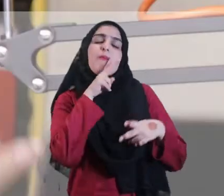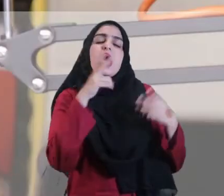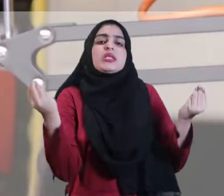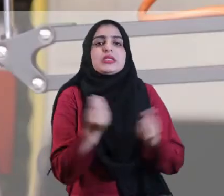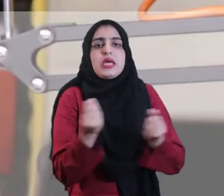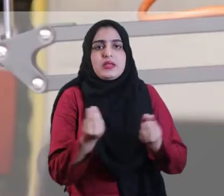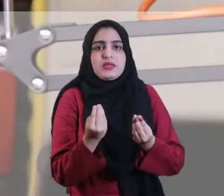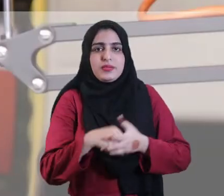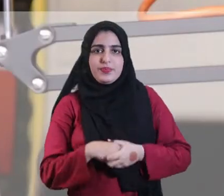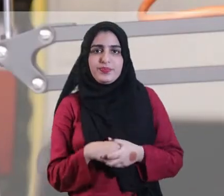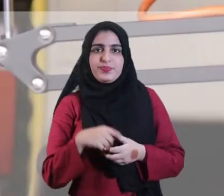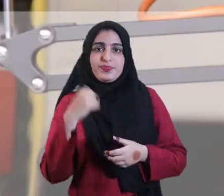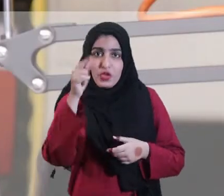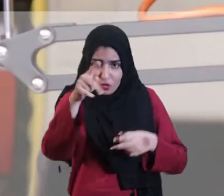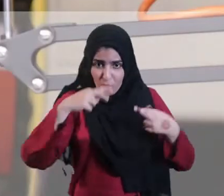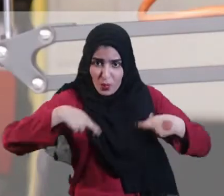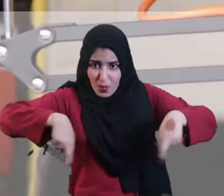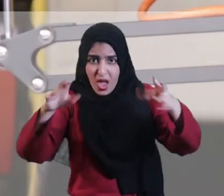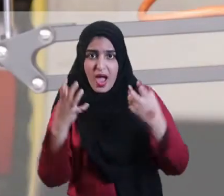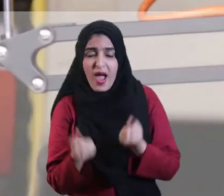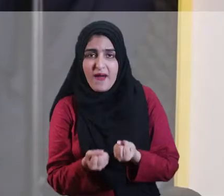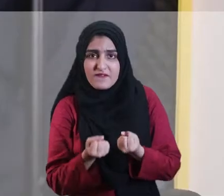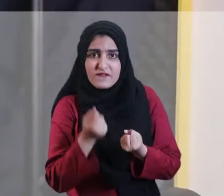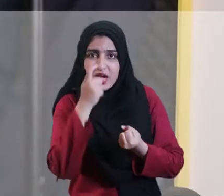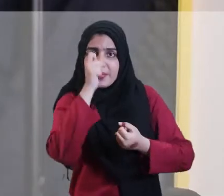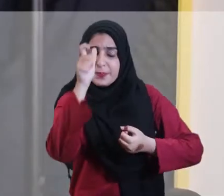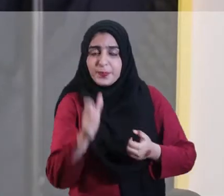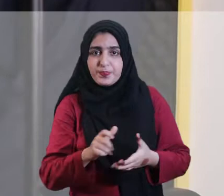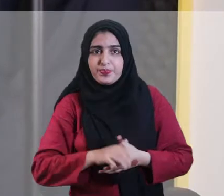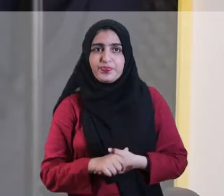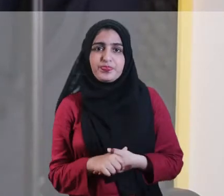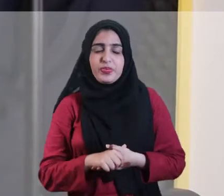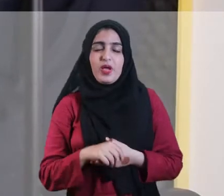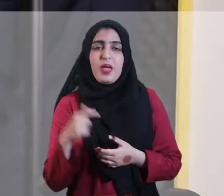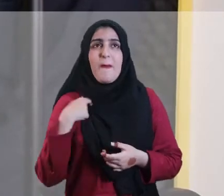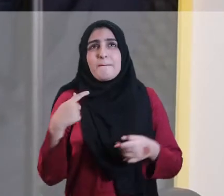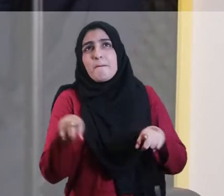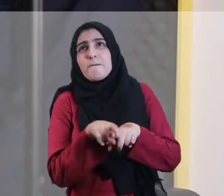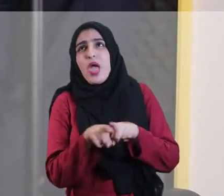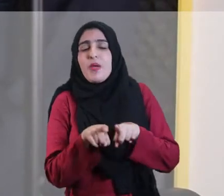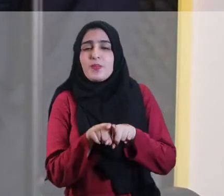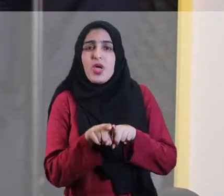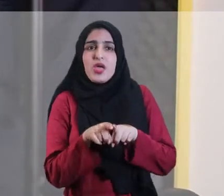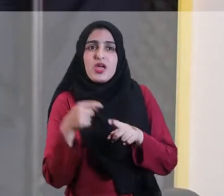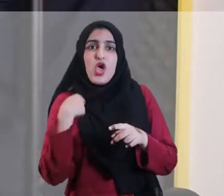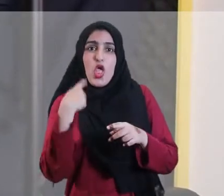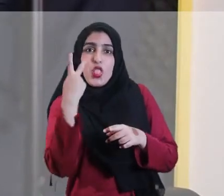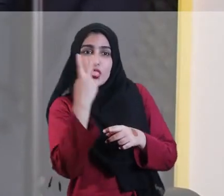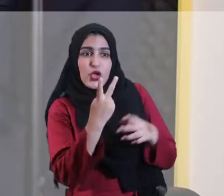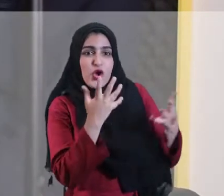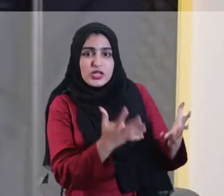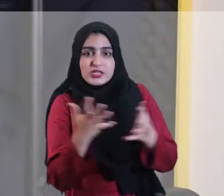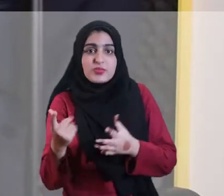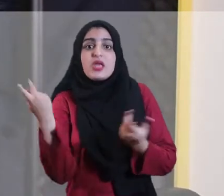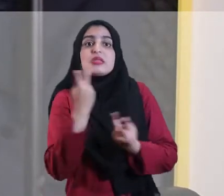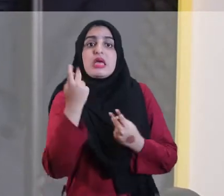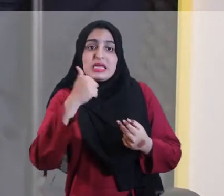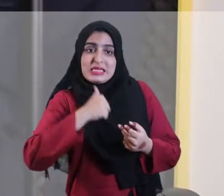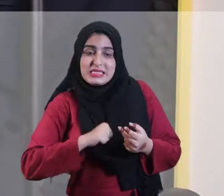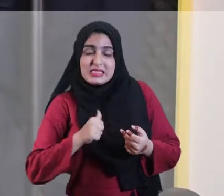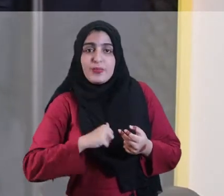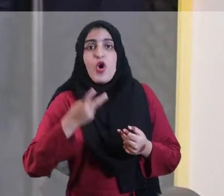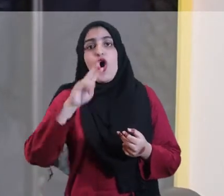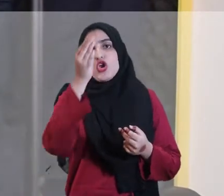सब्सक्राइब ज़रूर है मेरे लिए तो यह है कि जॉब दो टूल्स में दिए गए सबट्रॉपिकल